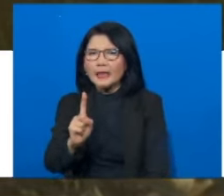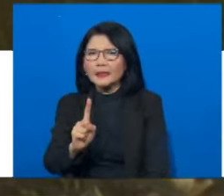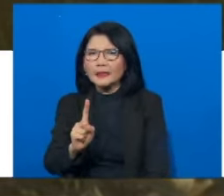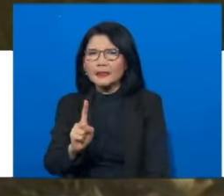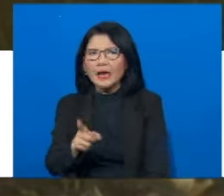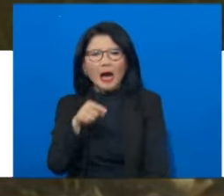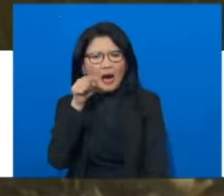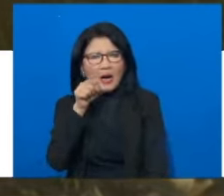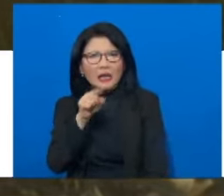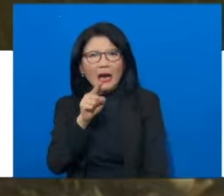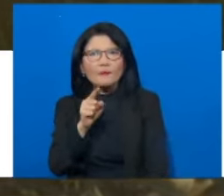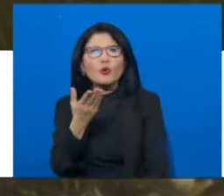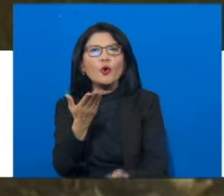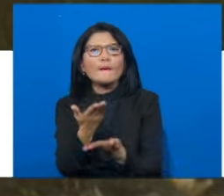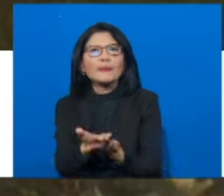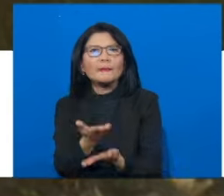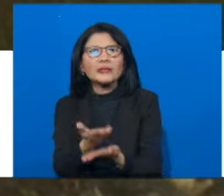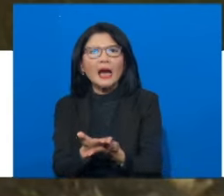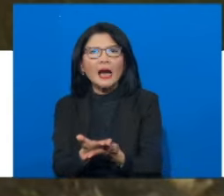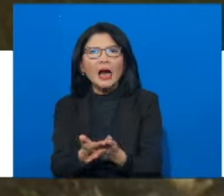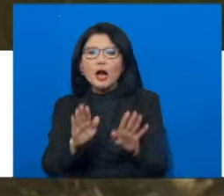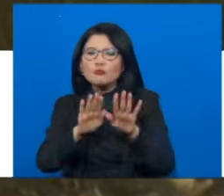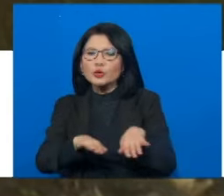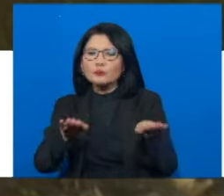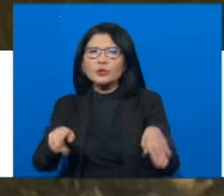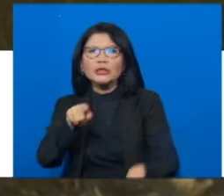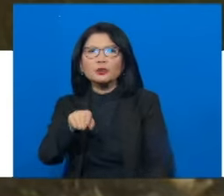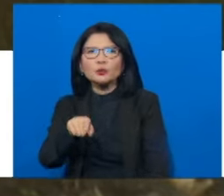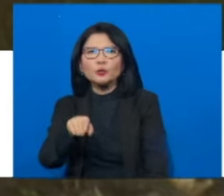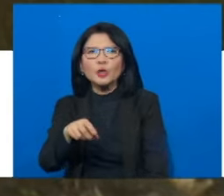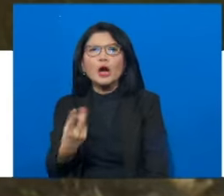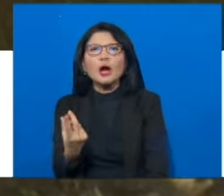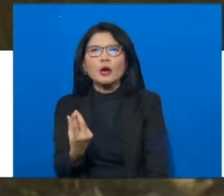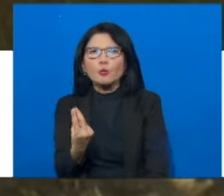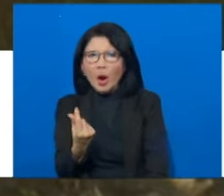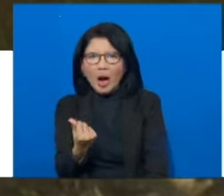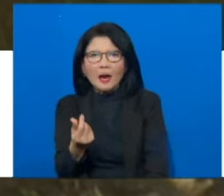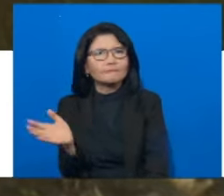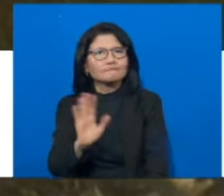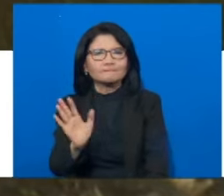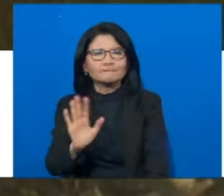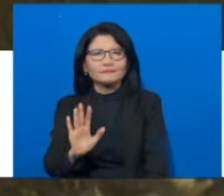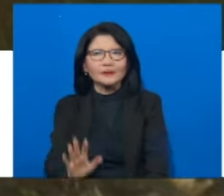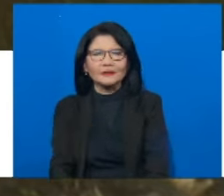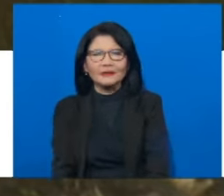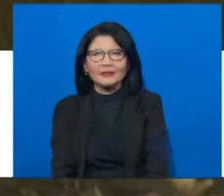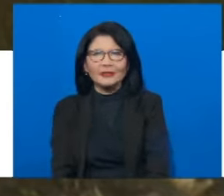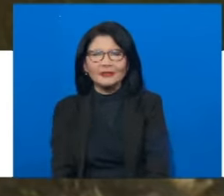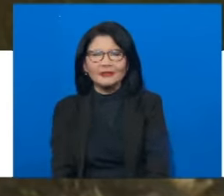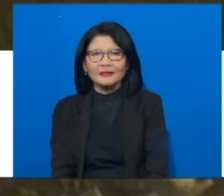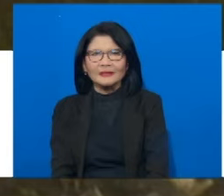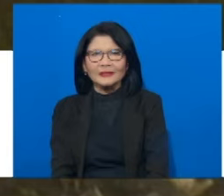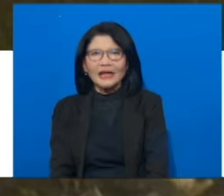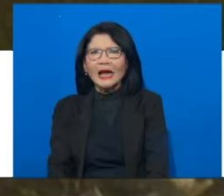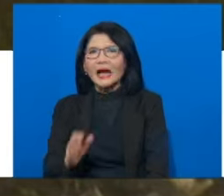kamu meminta kepada anak-anak itu ee apapun mau uang atau apapun jangan